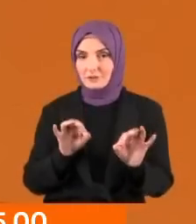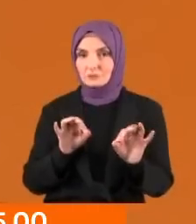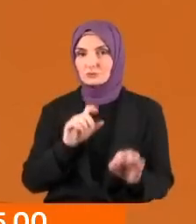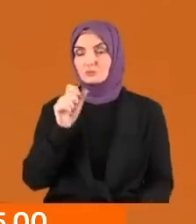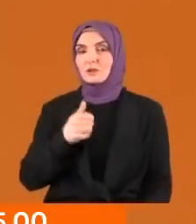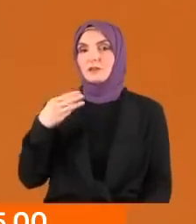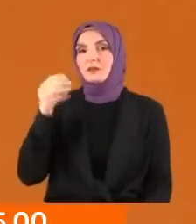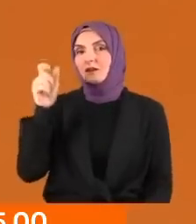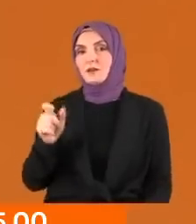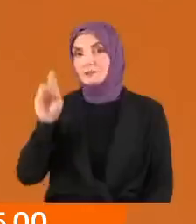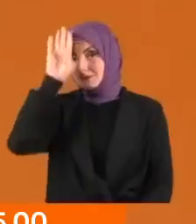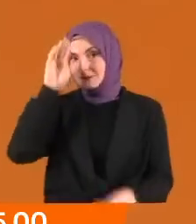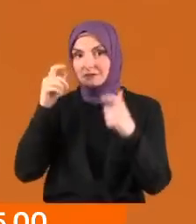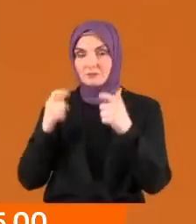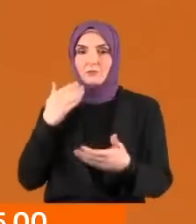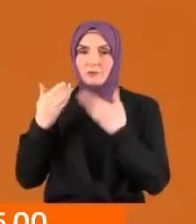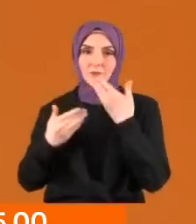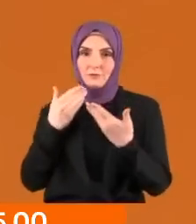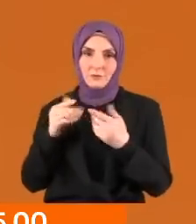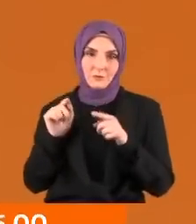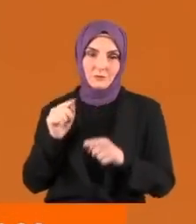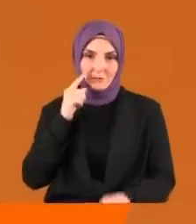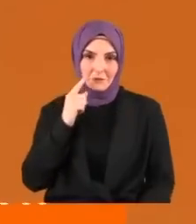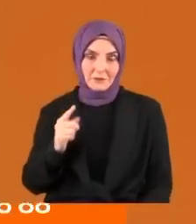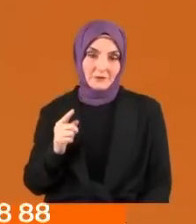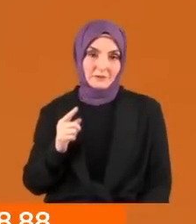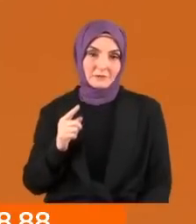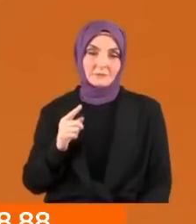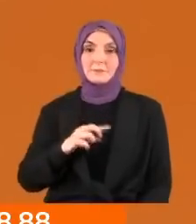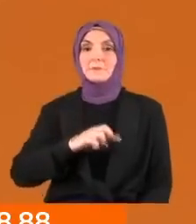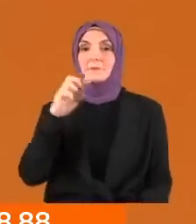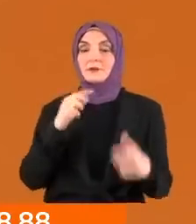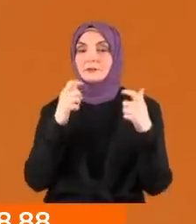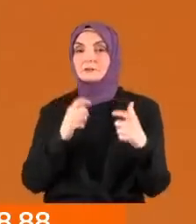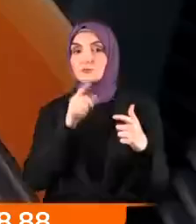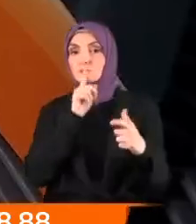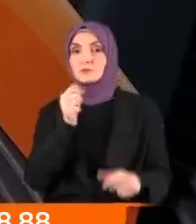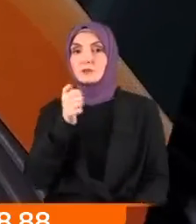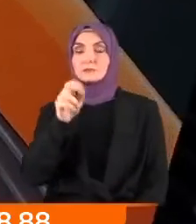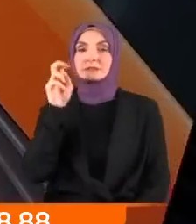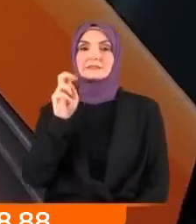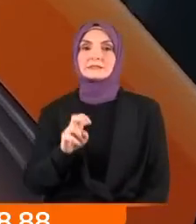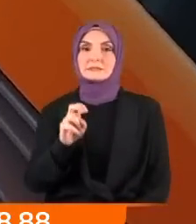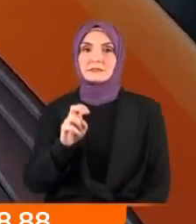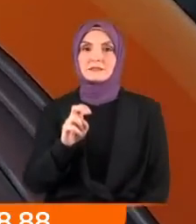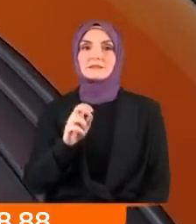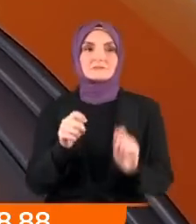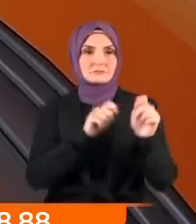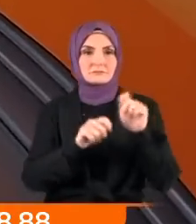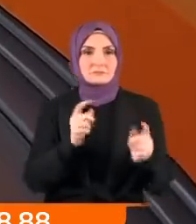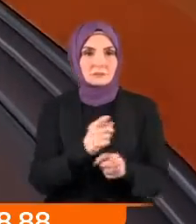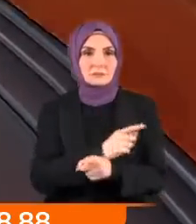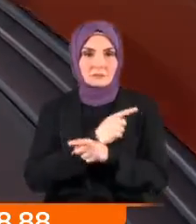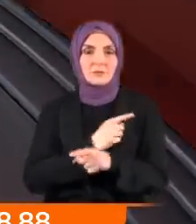Cumhurbaşkanı Recep Tayyip Erdoğan'ın İstanbul'dan verdiği mesajlarla başlıyoruz. Pendik'te 168 yatırımın toplu açılış töreninde